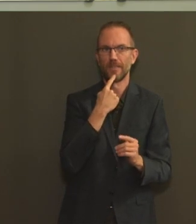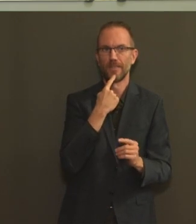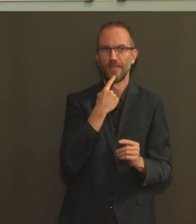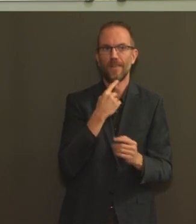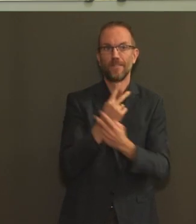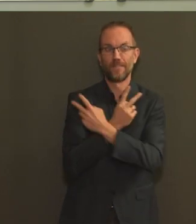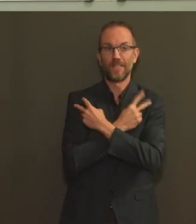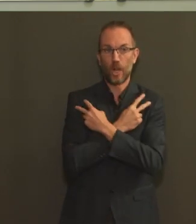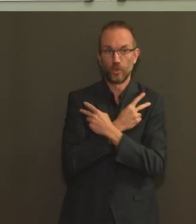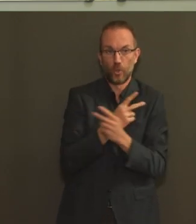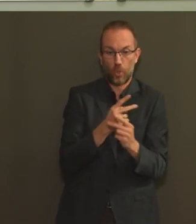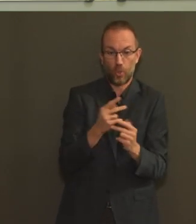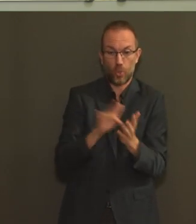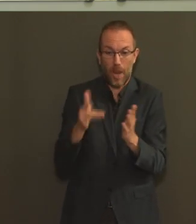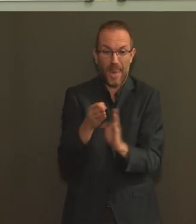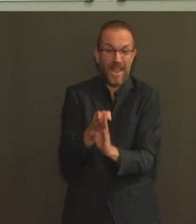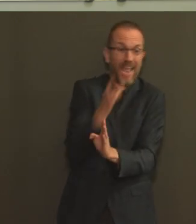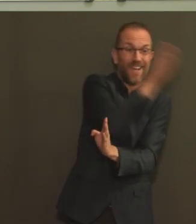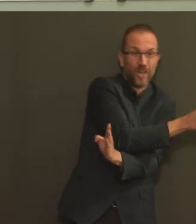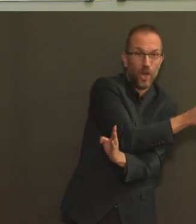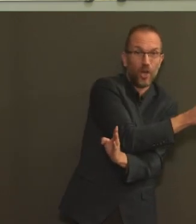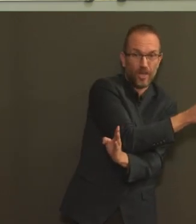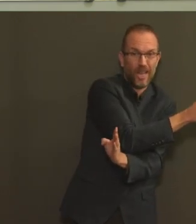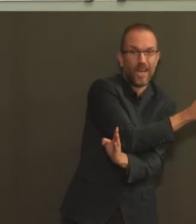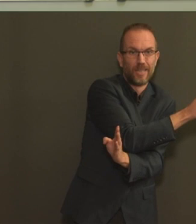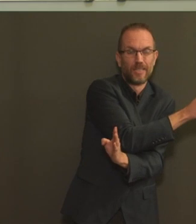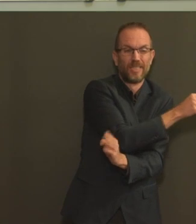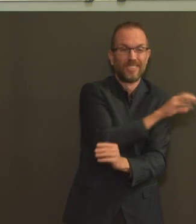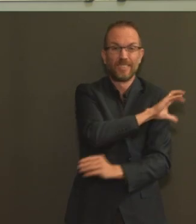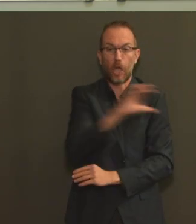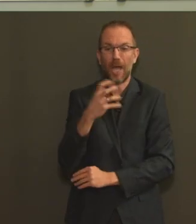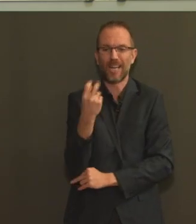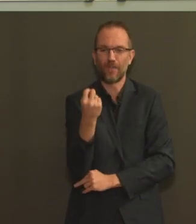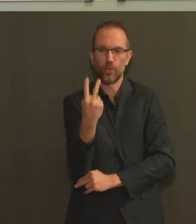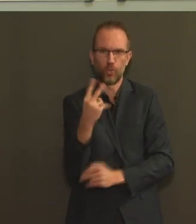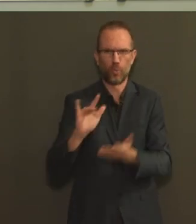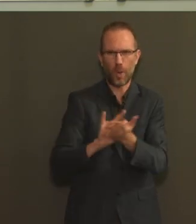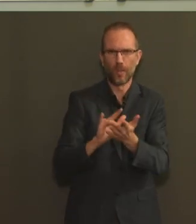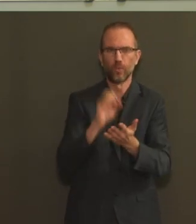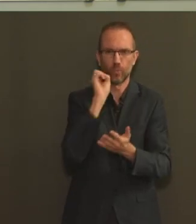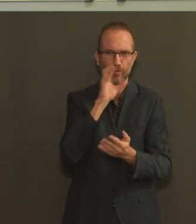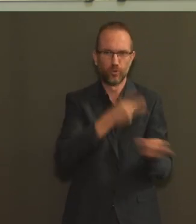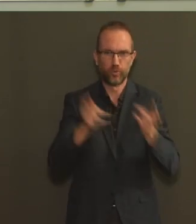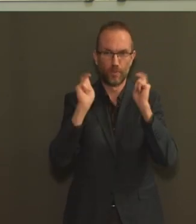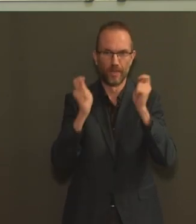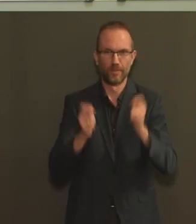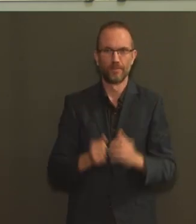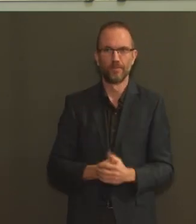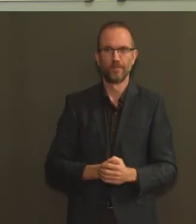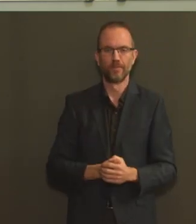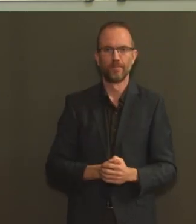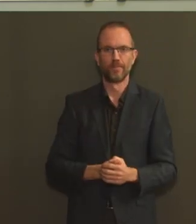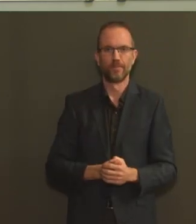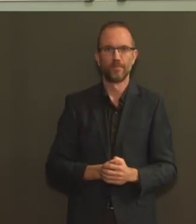en moyenne par jour. Si ces tendances favorables se poursuivent, et bien sûr seulement si elles se poursuivent, nous